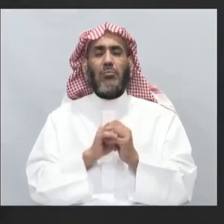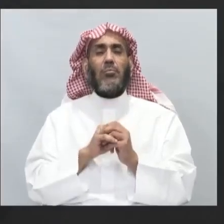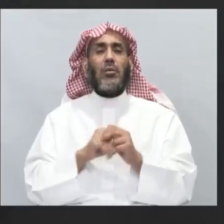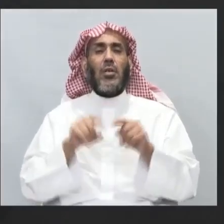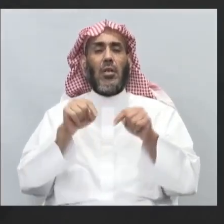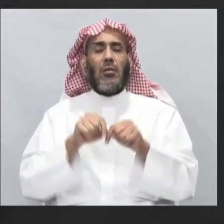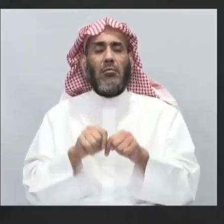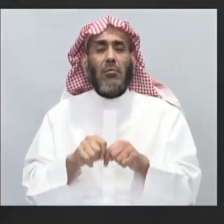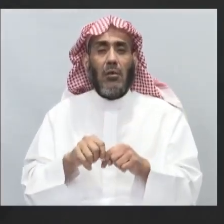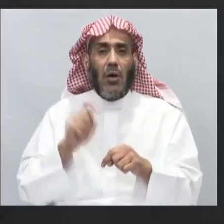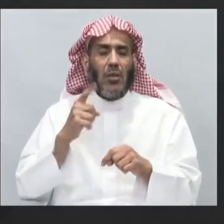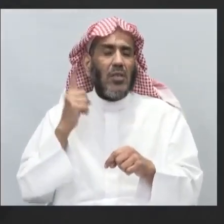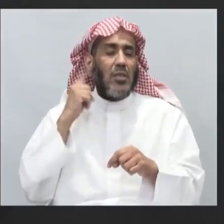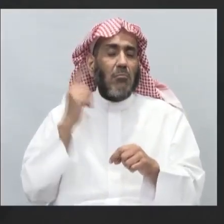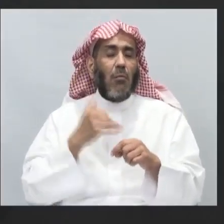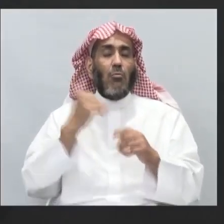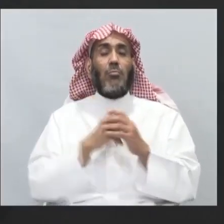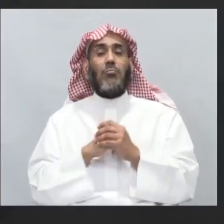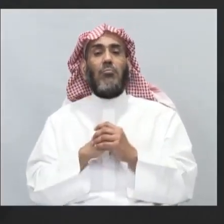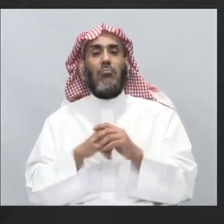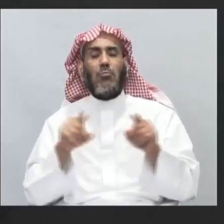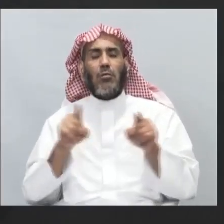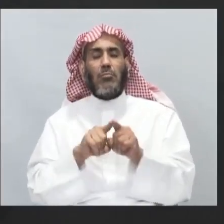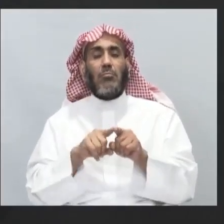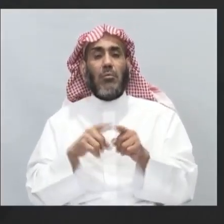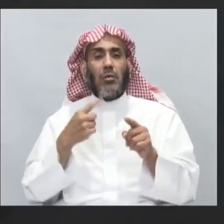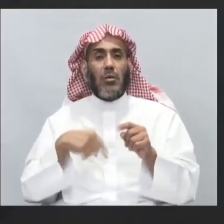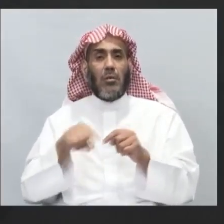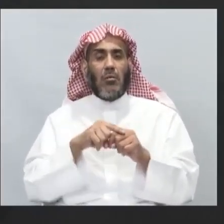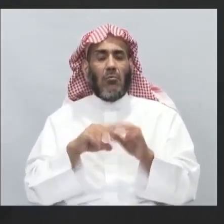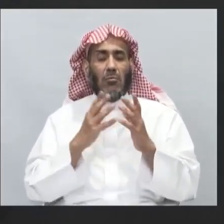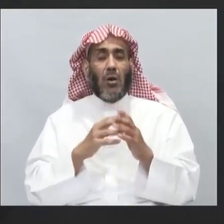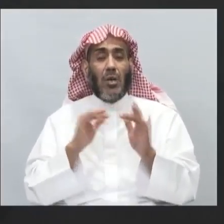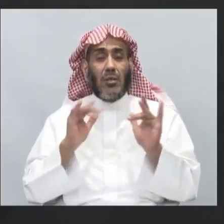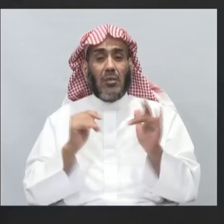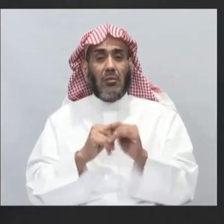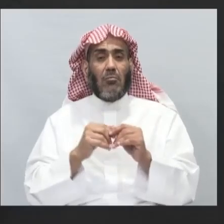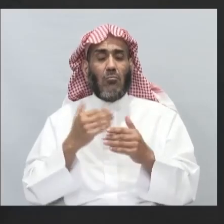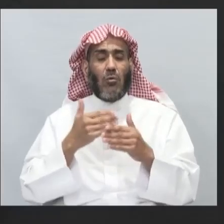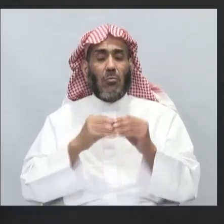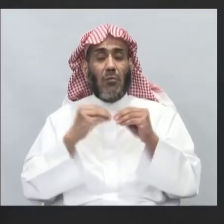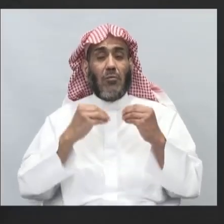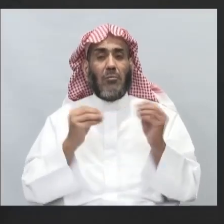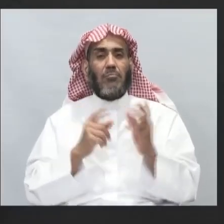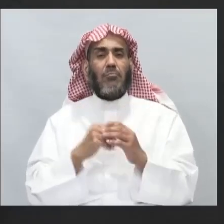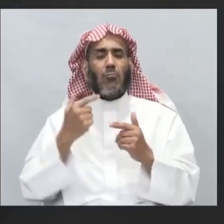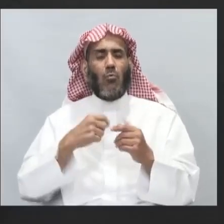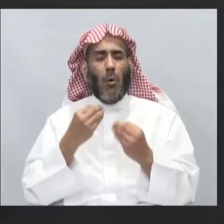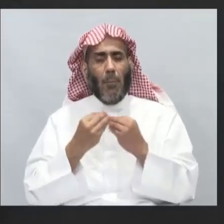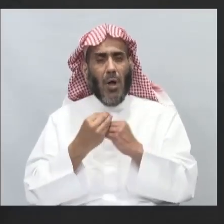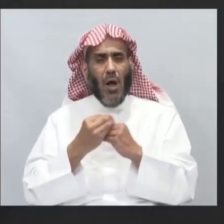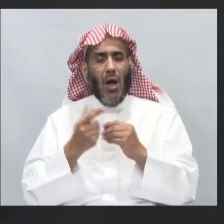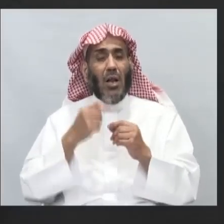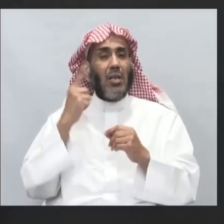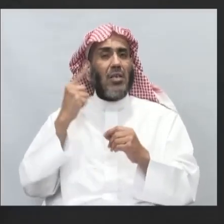ولذلك قضيه الاستماع مهمه وبالمناسبه نحن اليوم في مقاعد الدراسه نربي انفسنا على قضيه الاستماع